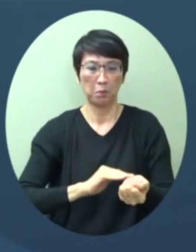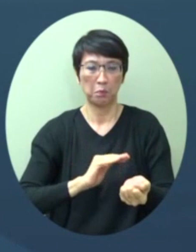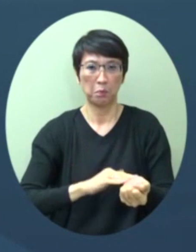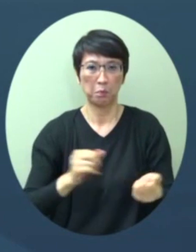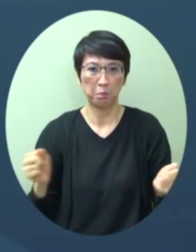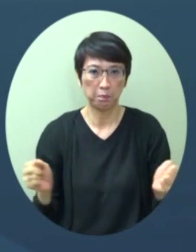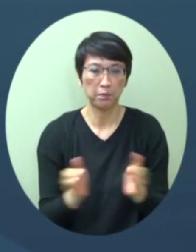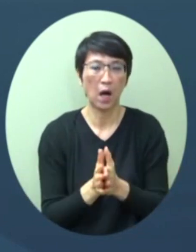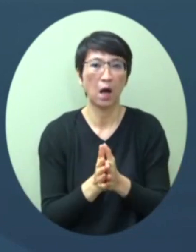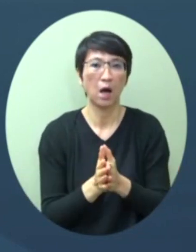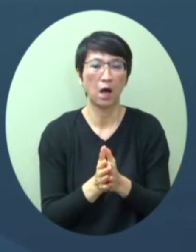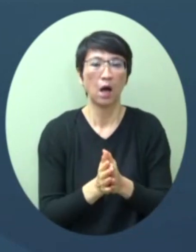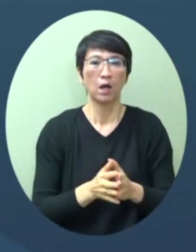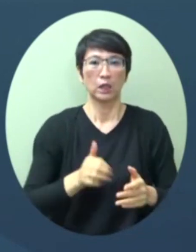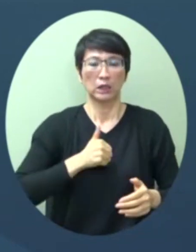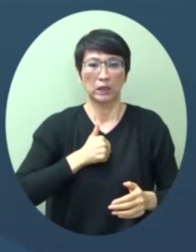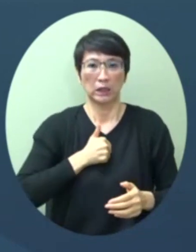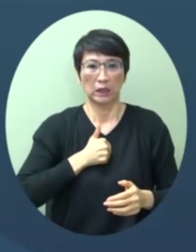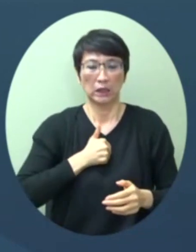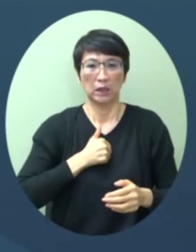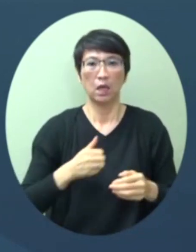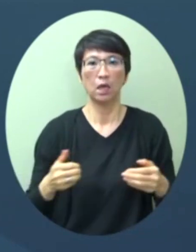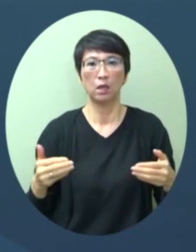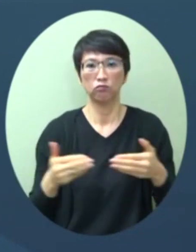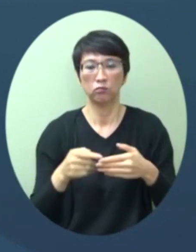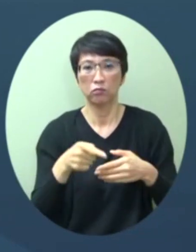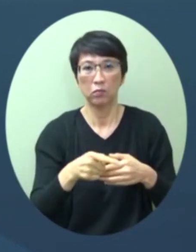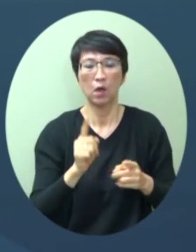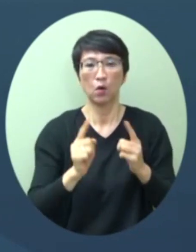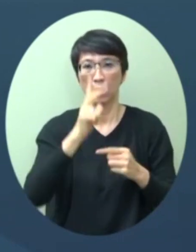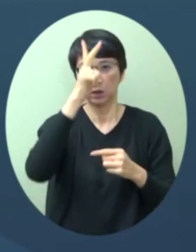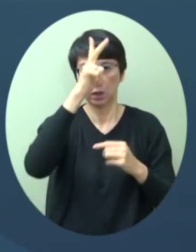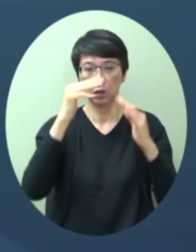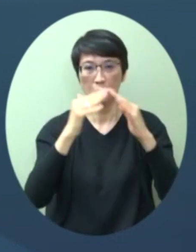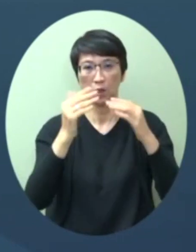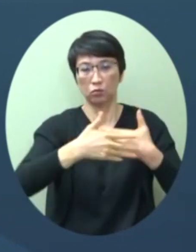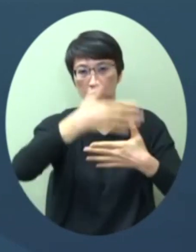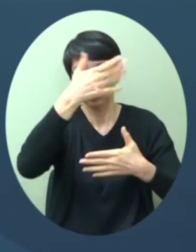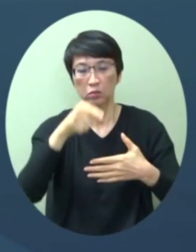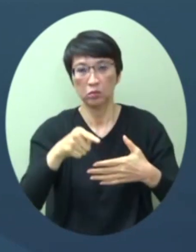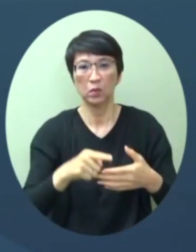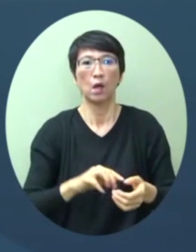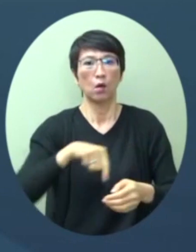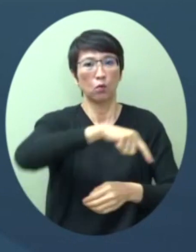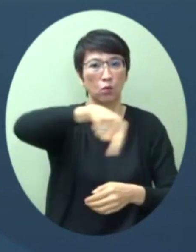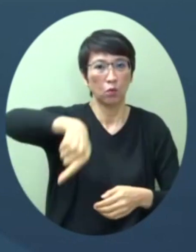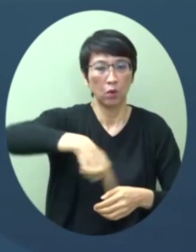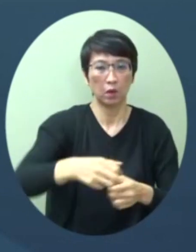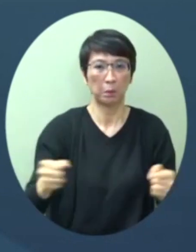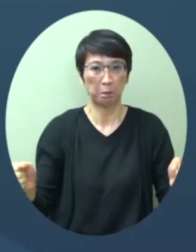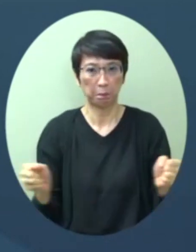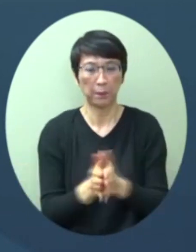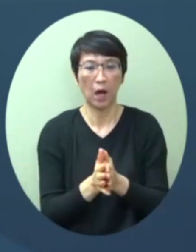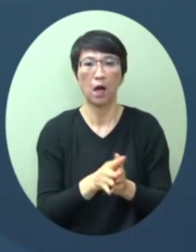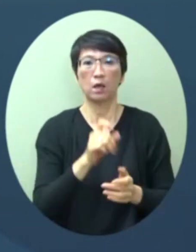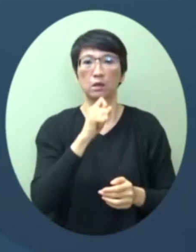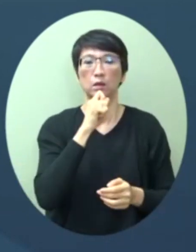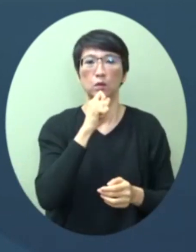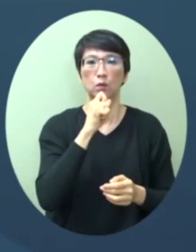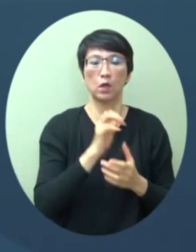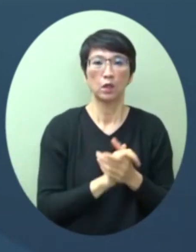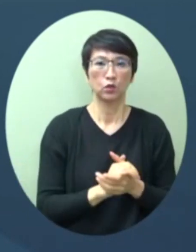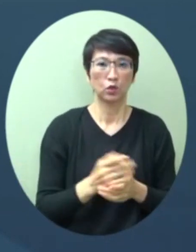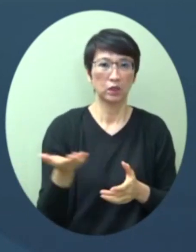感染了要是他們住在大廈或範圍裡出現了感染個案按